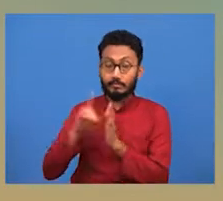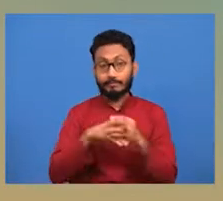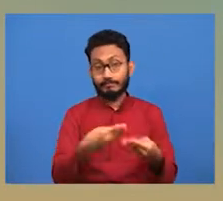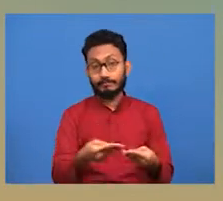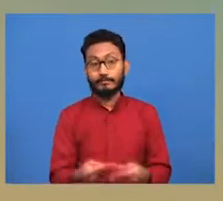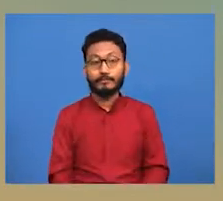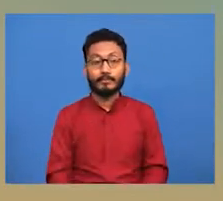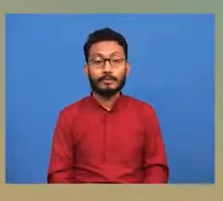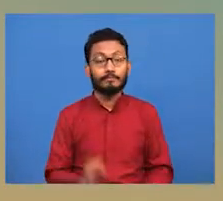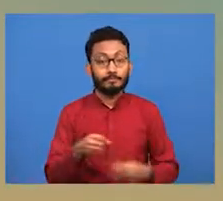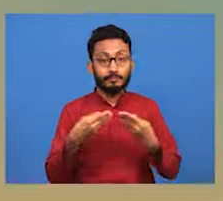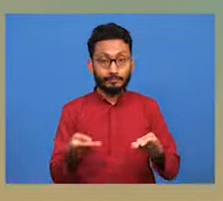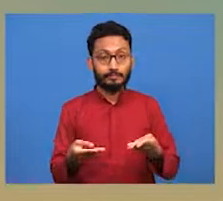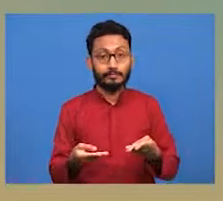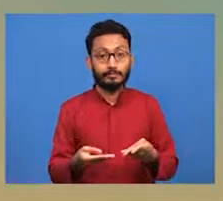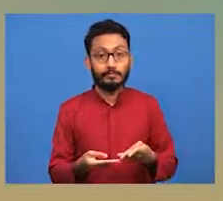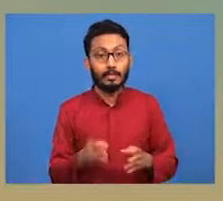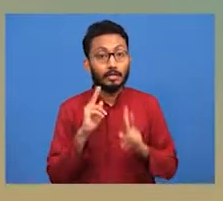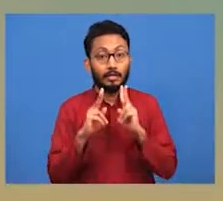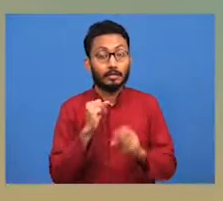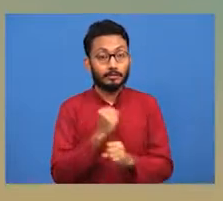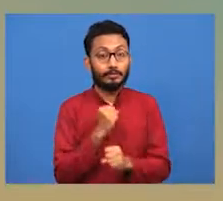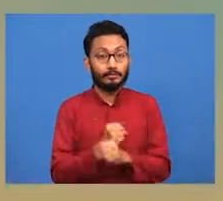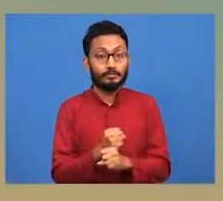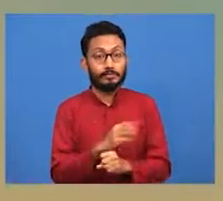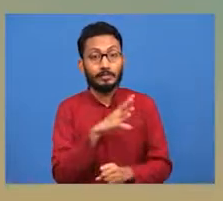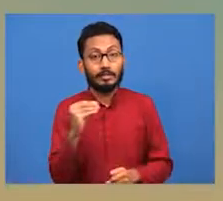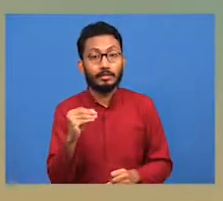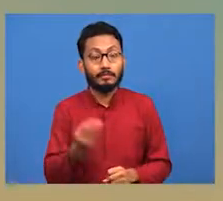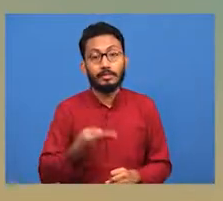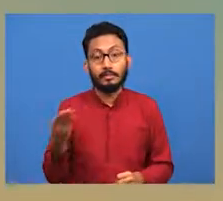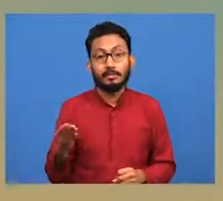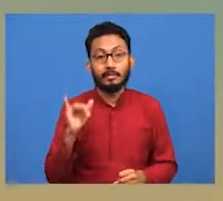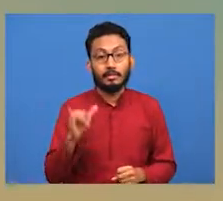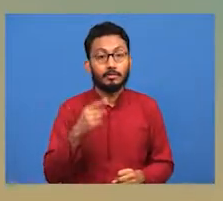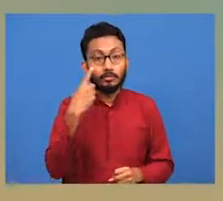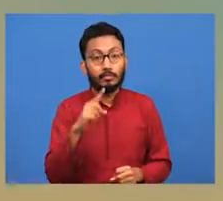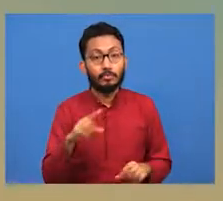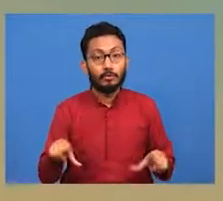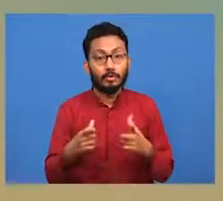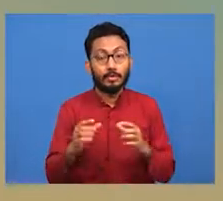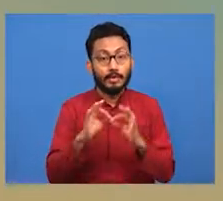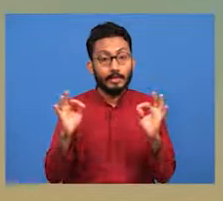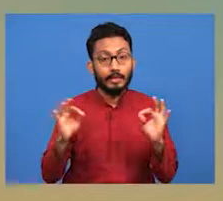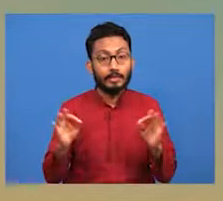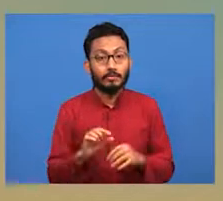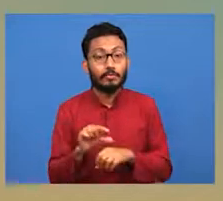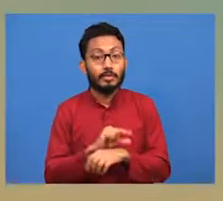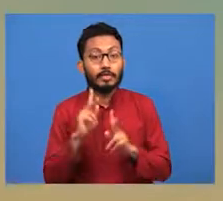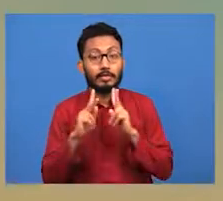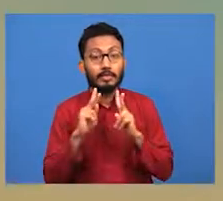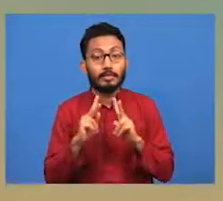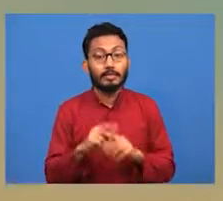Boleh murid-murid nyatakan kata kerja dan objek untuk membina ayat menggunakan kata kerja